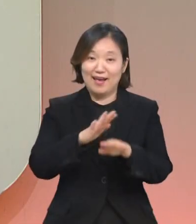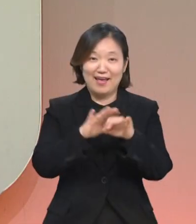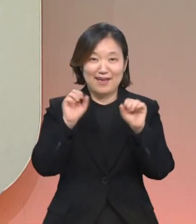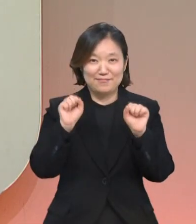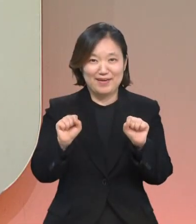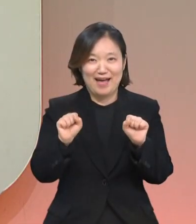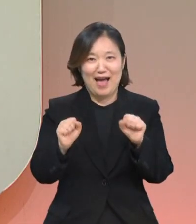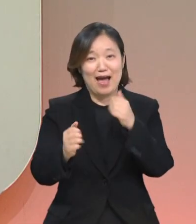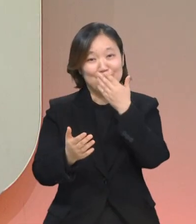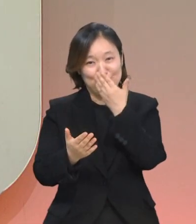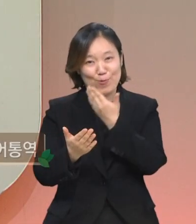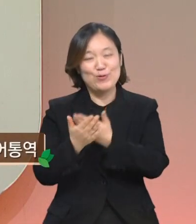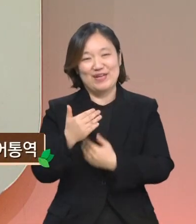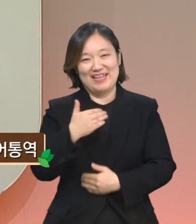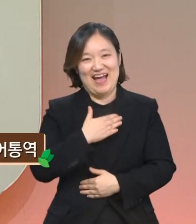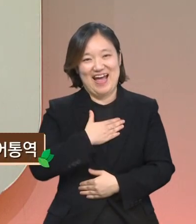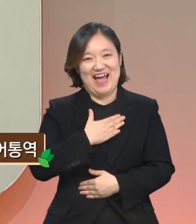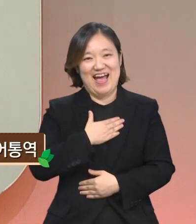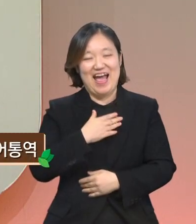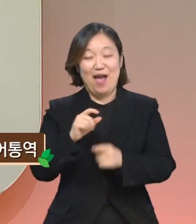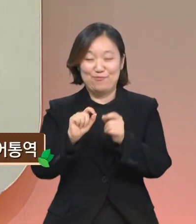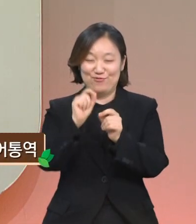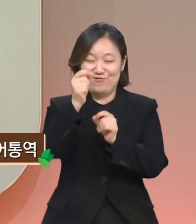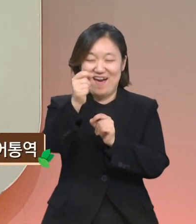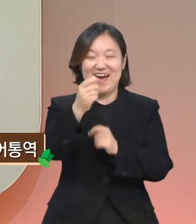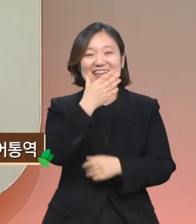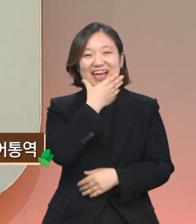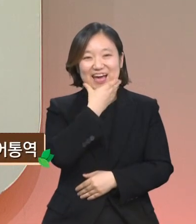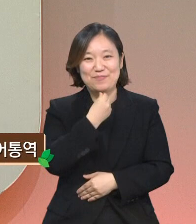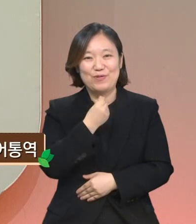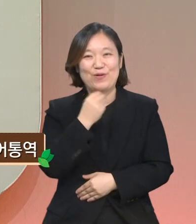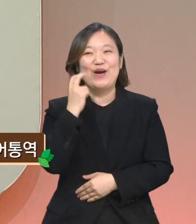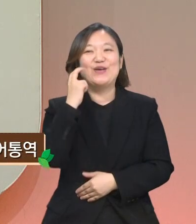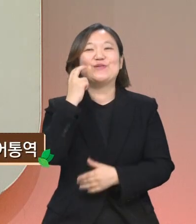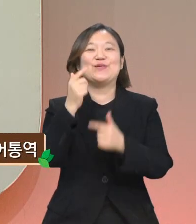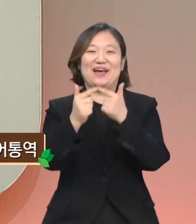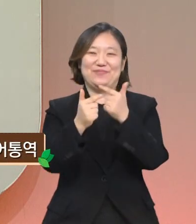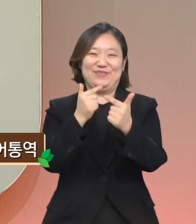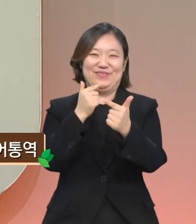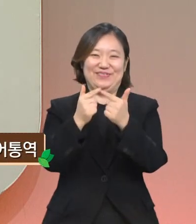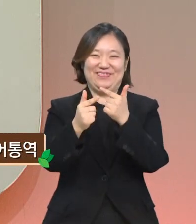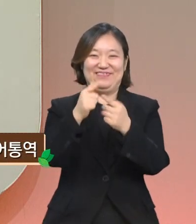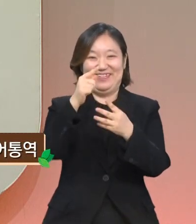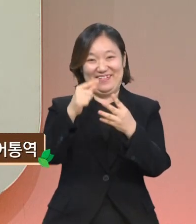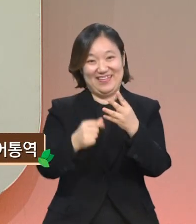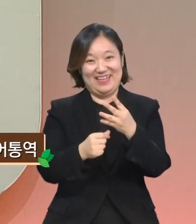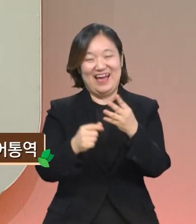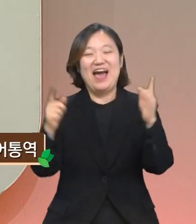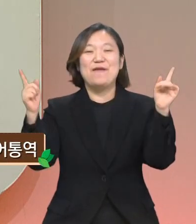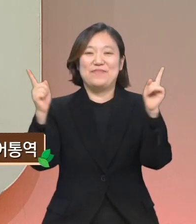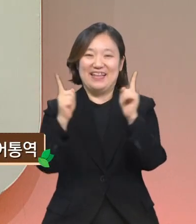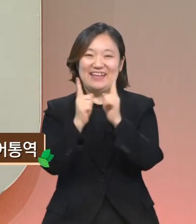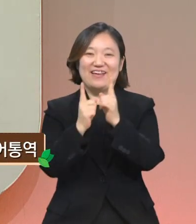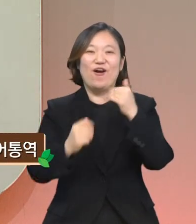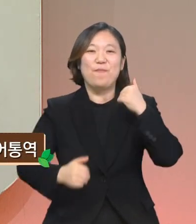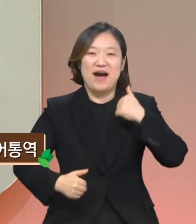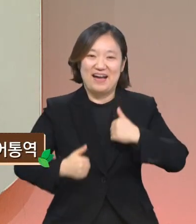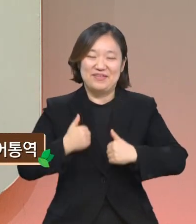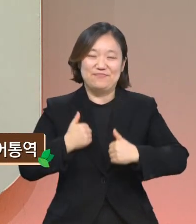안녕하십니까 소중한 나 무한 행복 소나무 시간입니다 만나서 반갑습니다